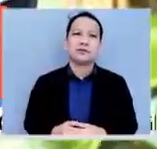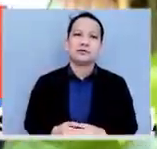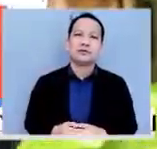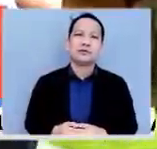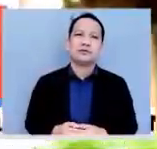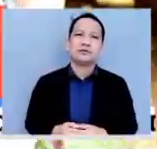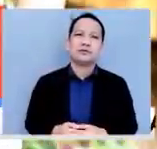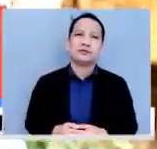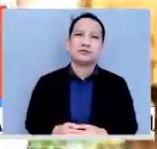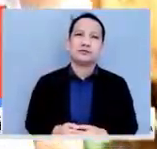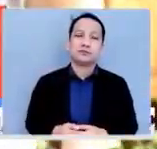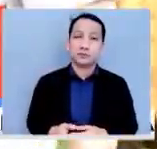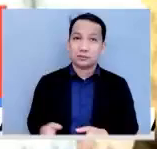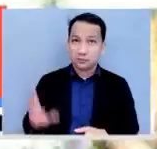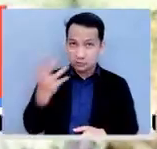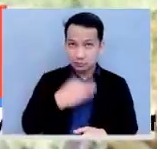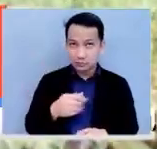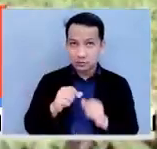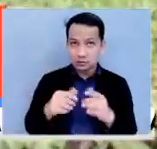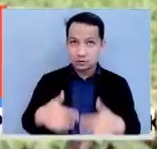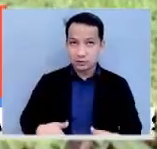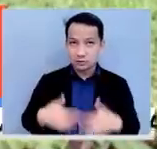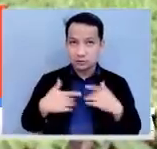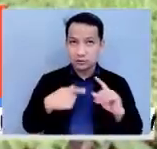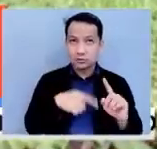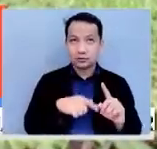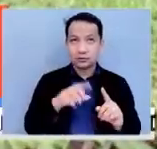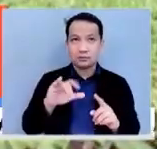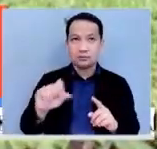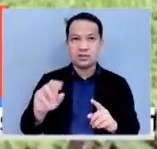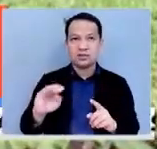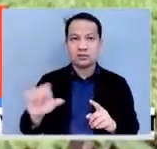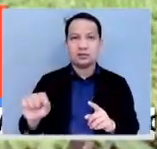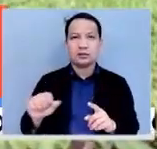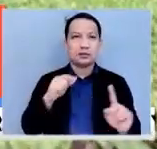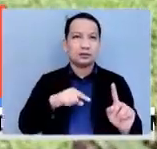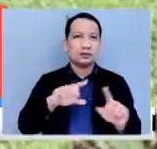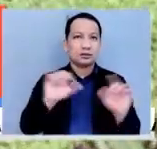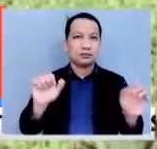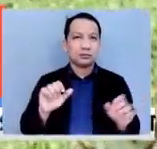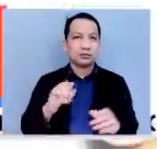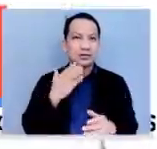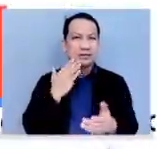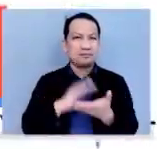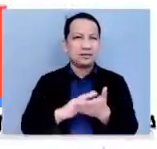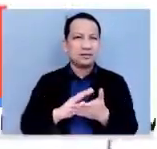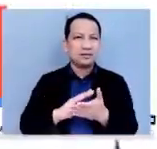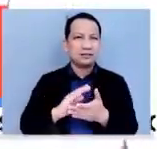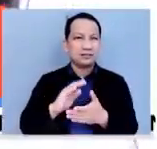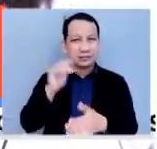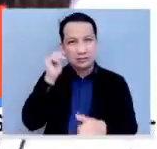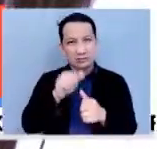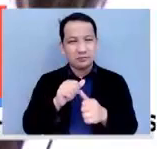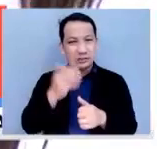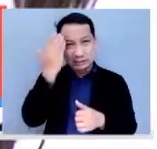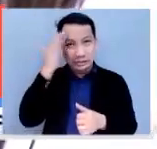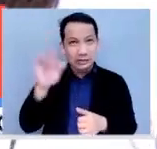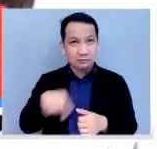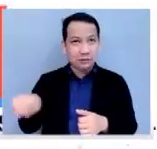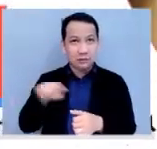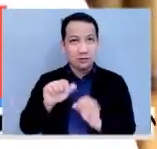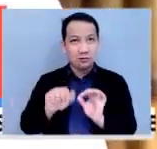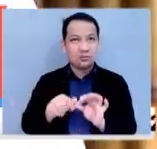Sa kabila ng magandang disposisyon sa buhay ni Chef Maricel, ay ang isang mapait na nakaraan. Lingid sa kaalaman ng